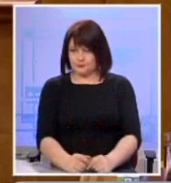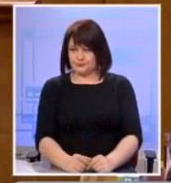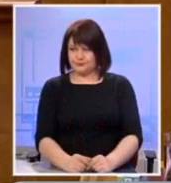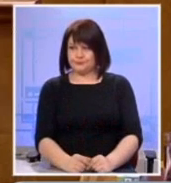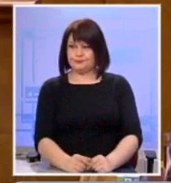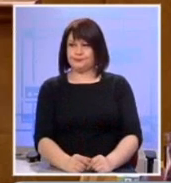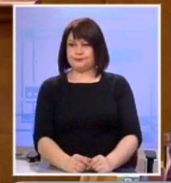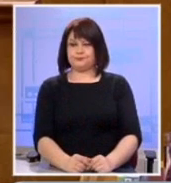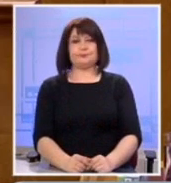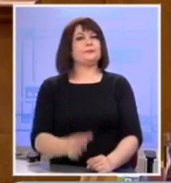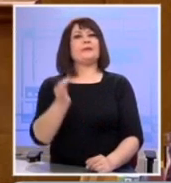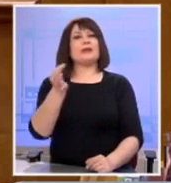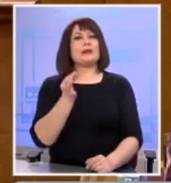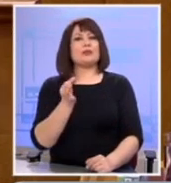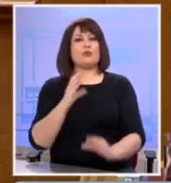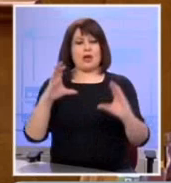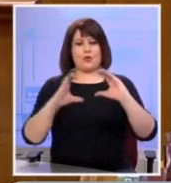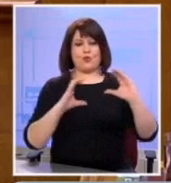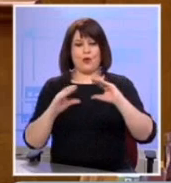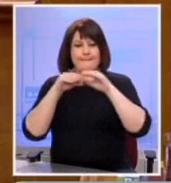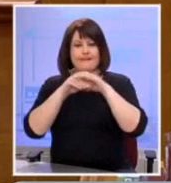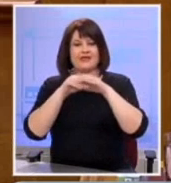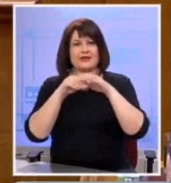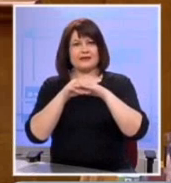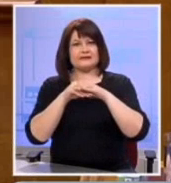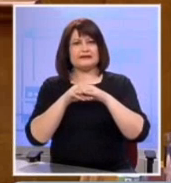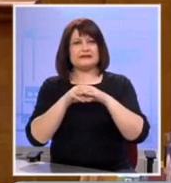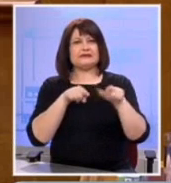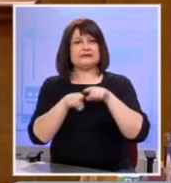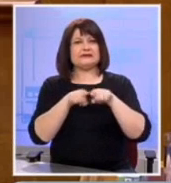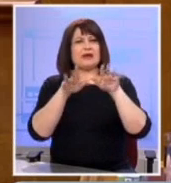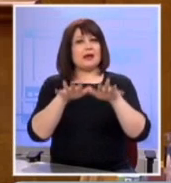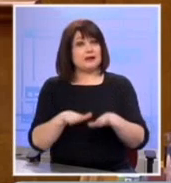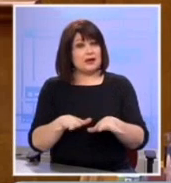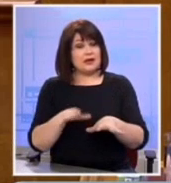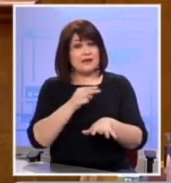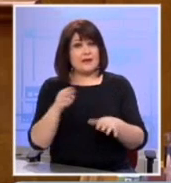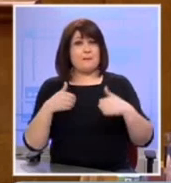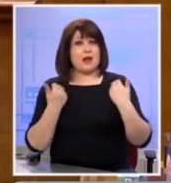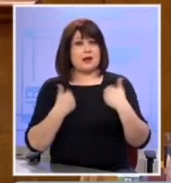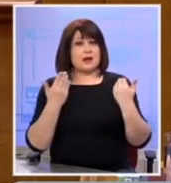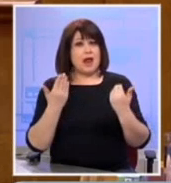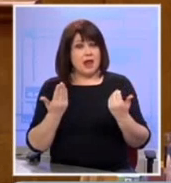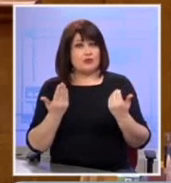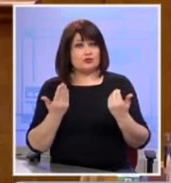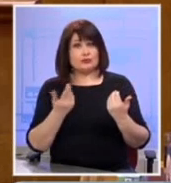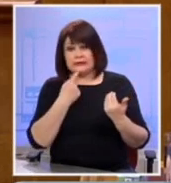Για να μιλήσουμε για τα πακέτα για τις επενδύσεις σε σχέση με την ανεργία, με την νεολαία, με τα